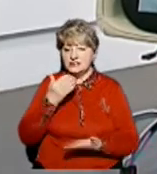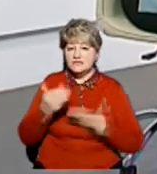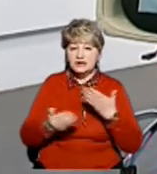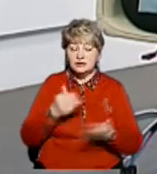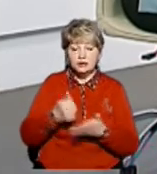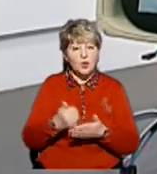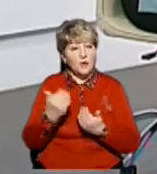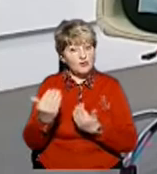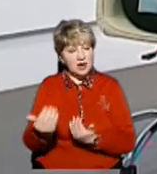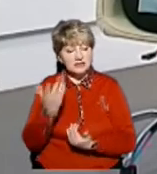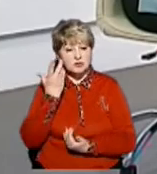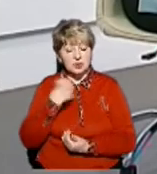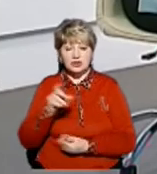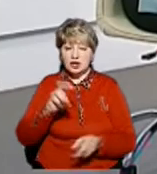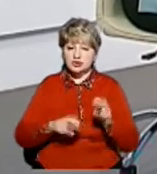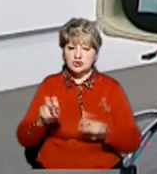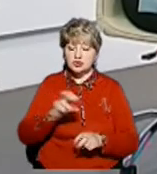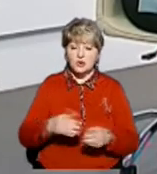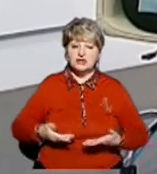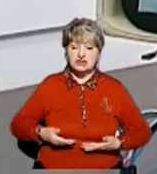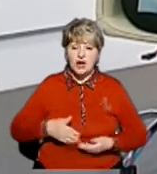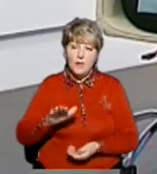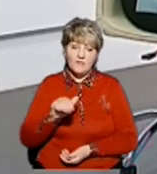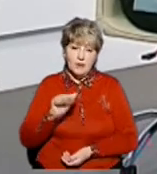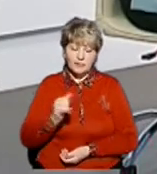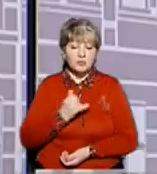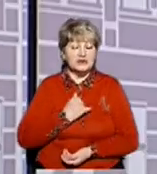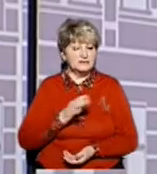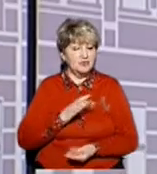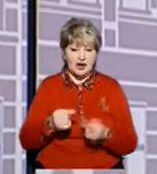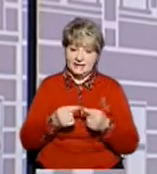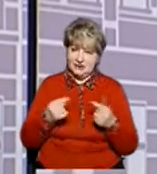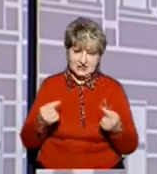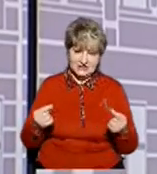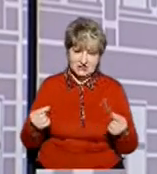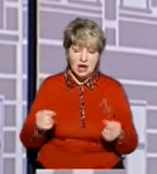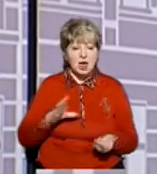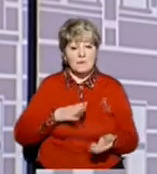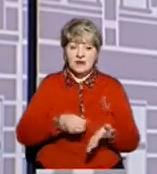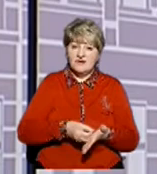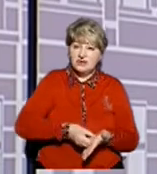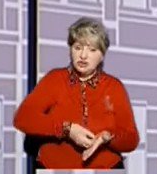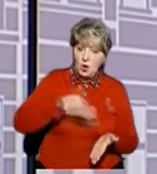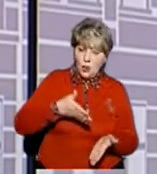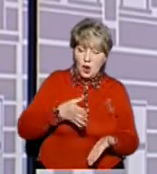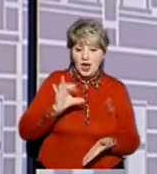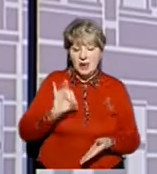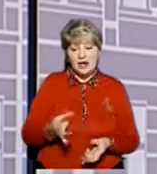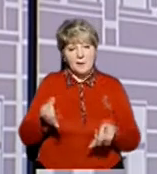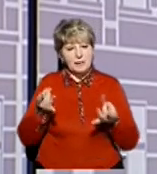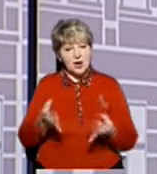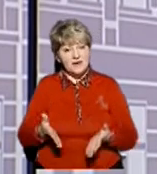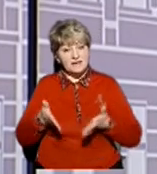оренду? Ви знаєте, в нас бувають різні запити. Це буває і дорогий сегмент, і більш